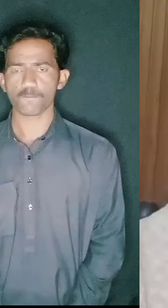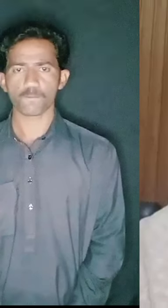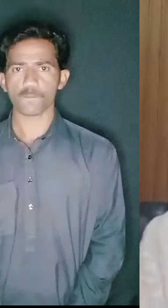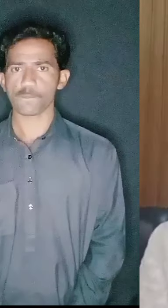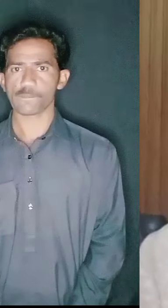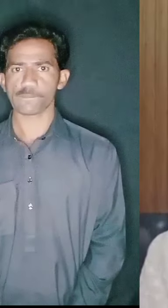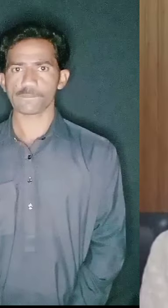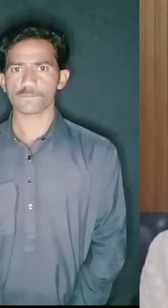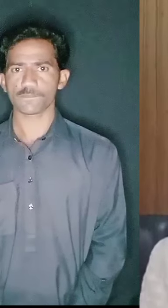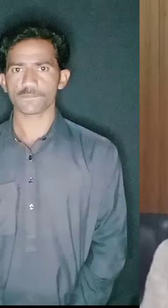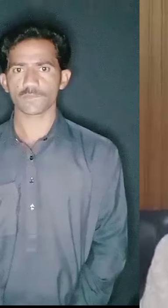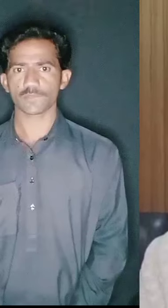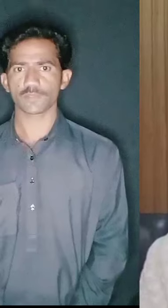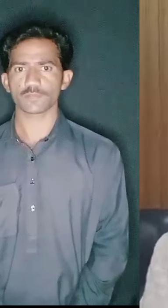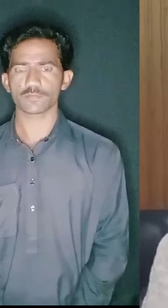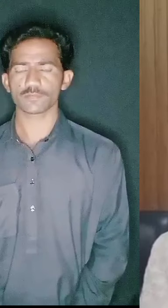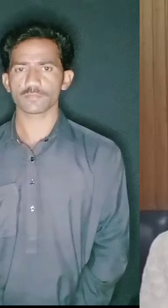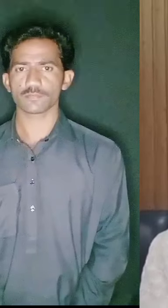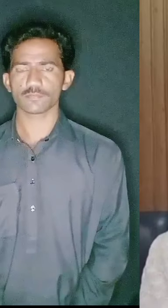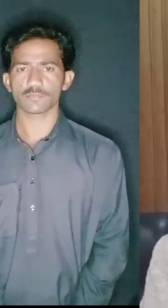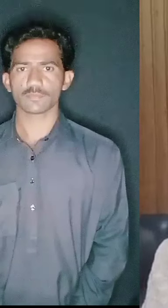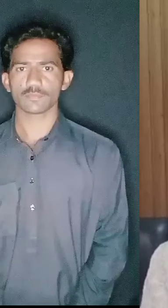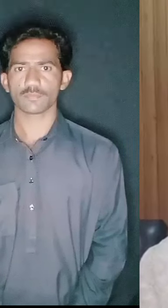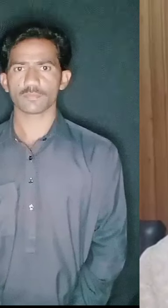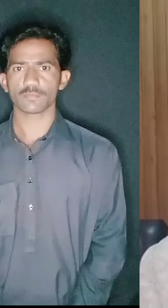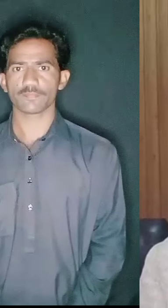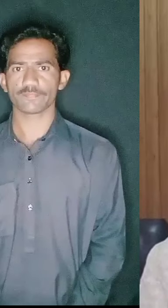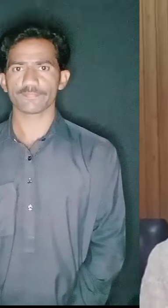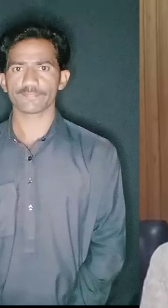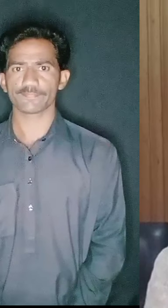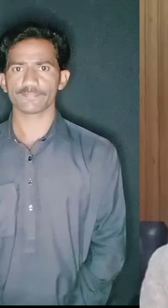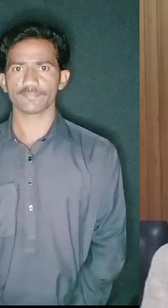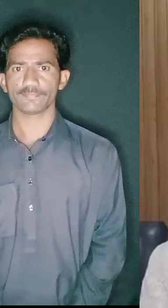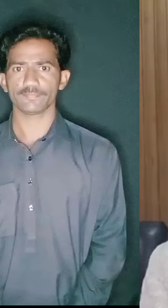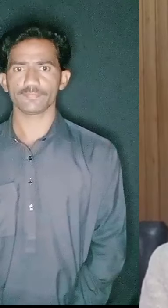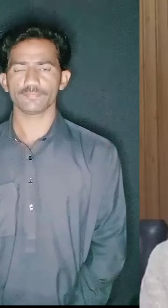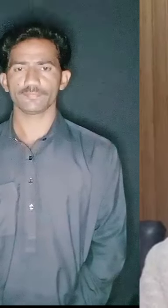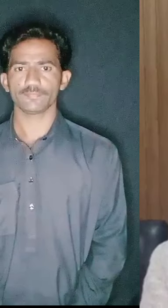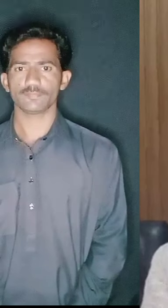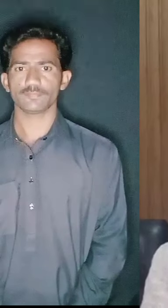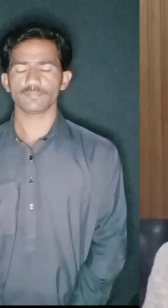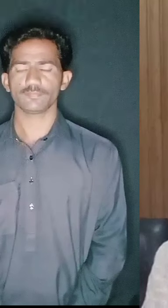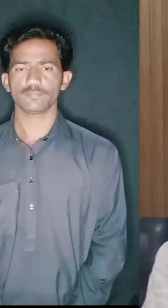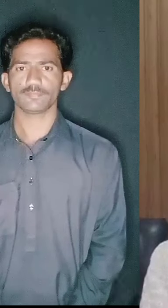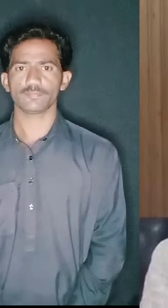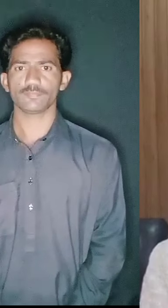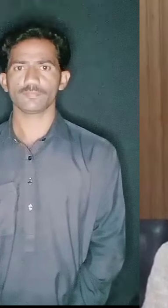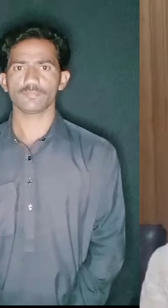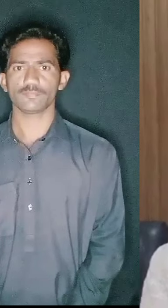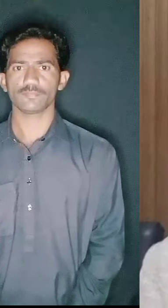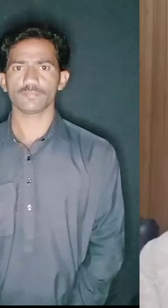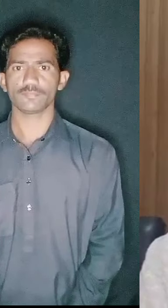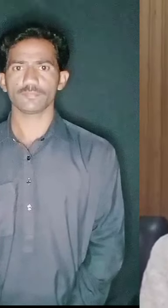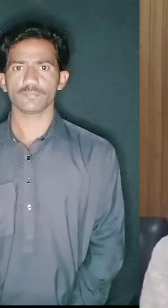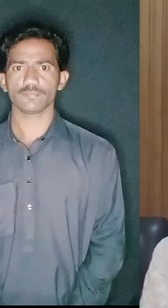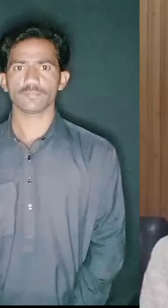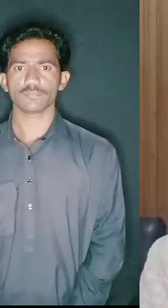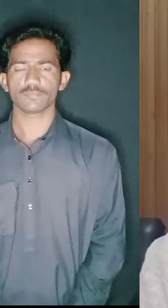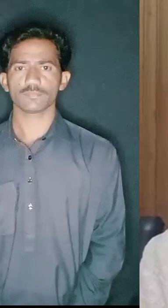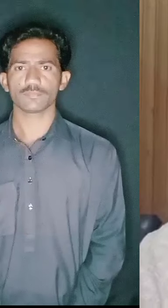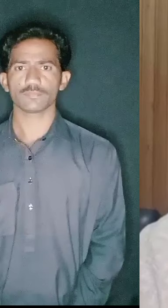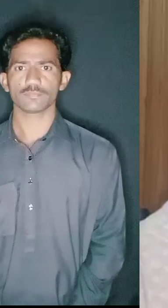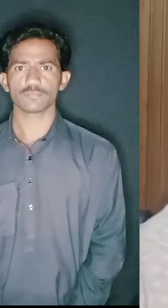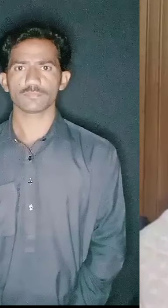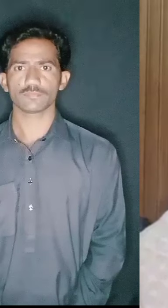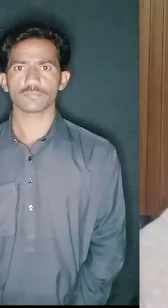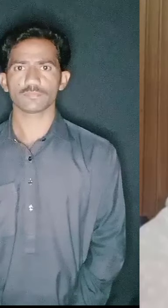है जिसका बाप भी नहीं है, और जिसकी माँ ने एक नौजवान के प्यार में गिरफ्तार होकर अपने खावन को ख़त्म करवा दिया?